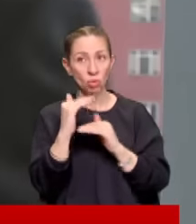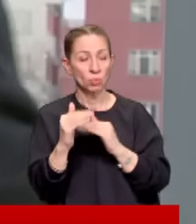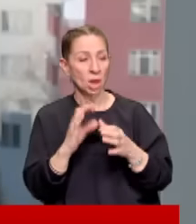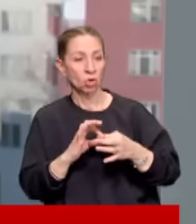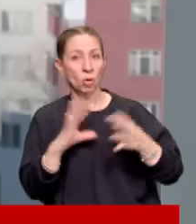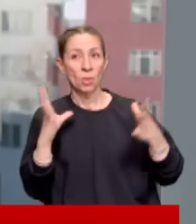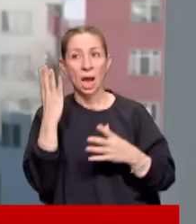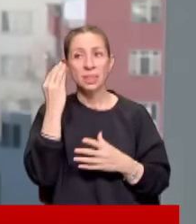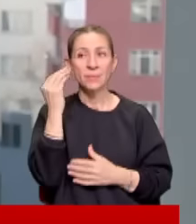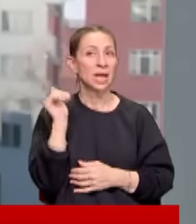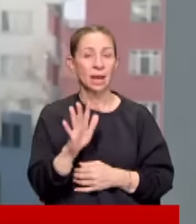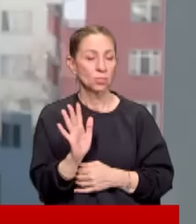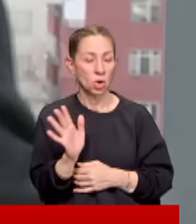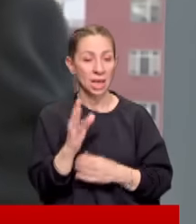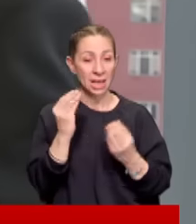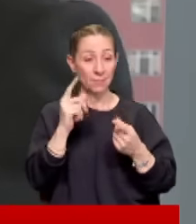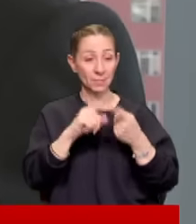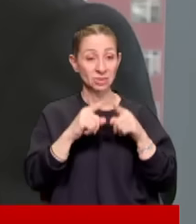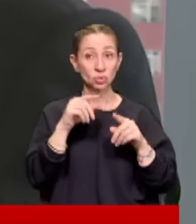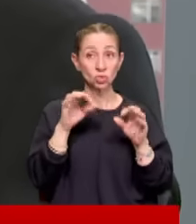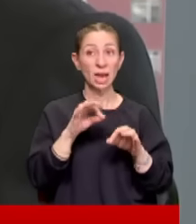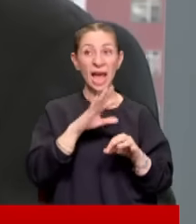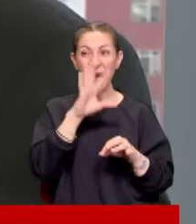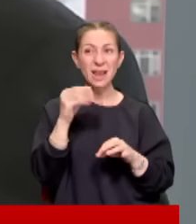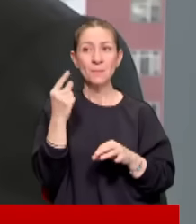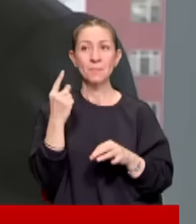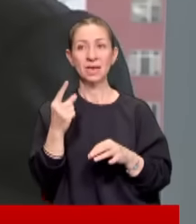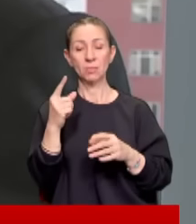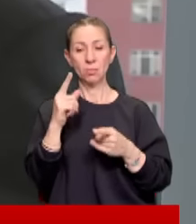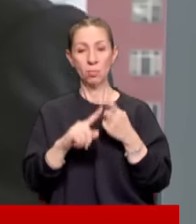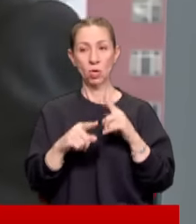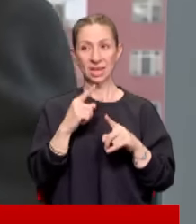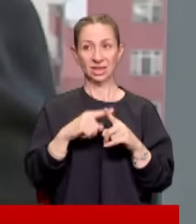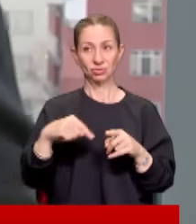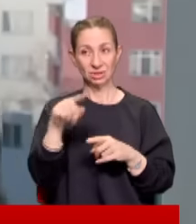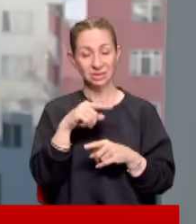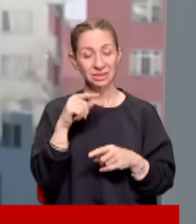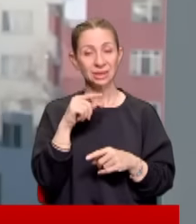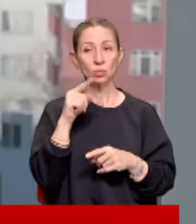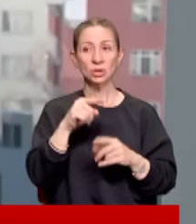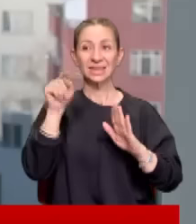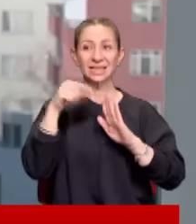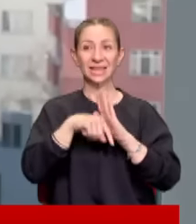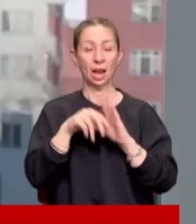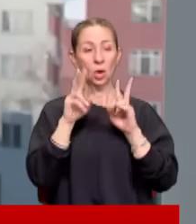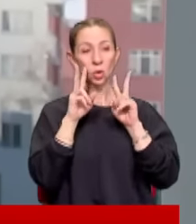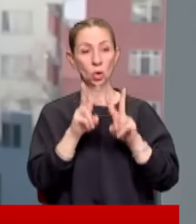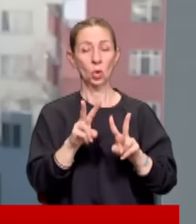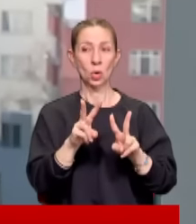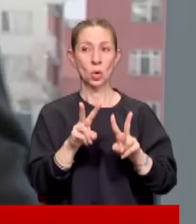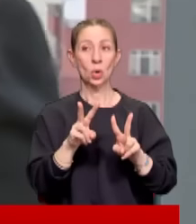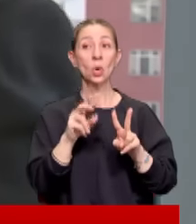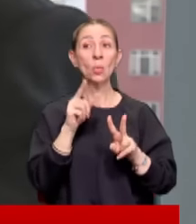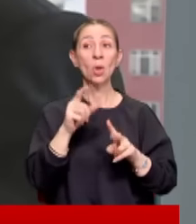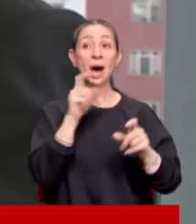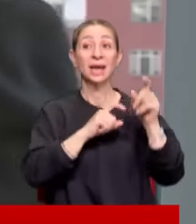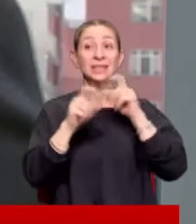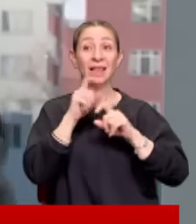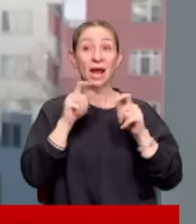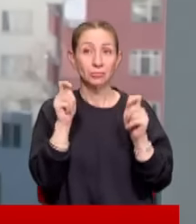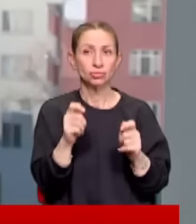kopuk olmam anlamına gelmiyor. İYİ Parti'nin şu anki her bir siyasetçisi bu detayları görüyor, yorumluyor. Şimdi bu hatalar